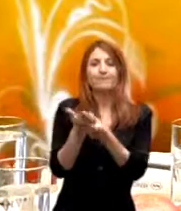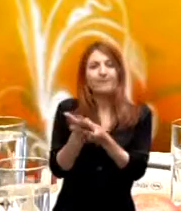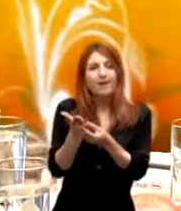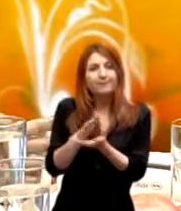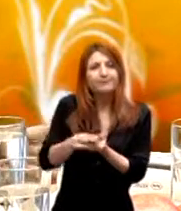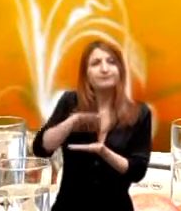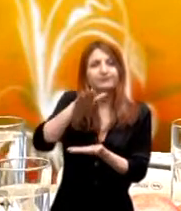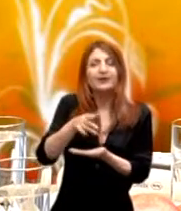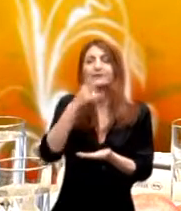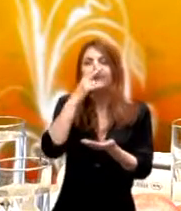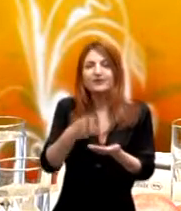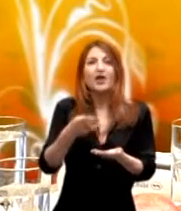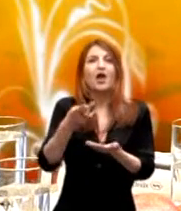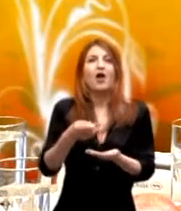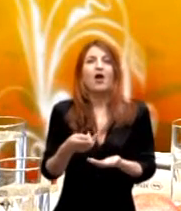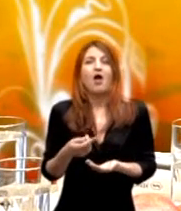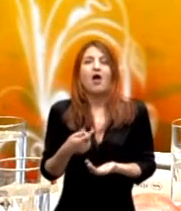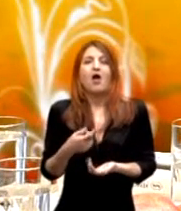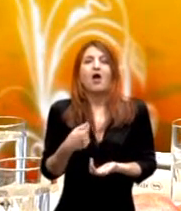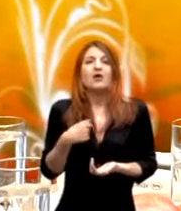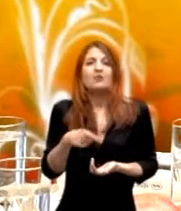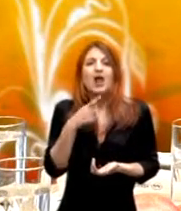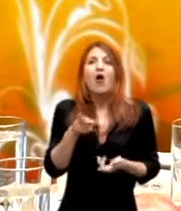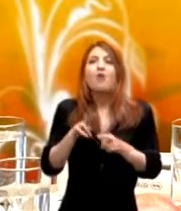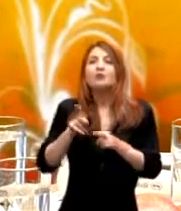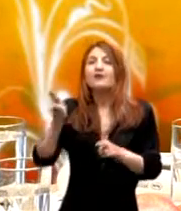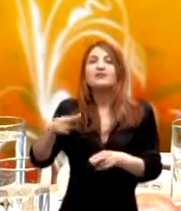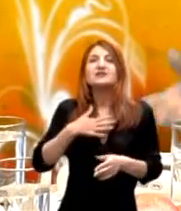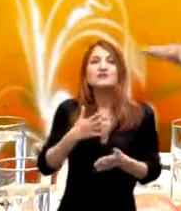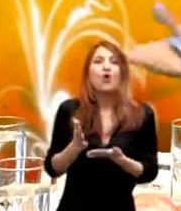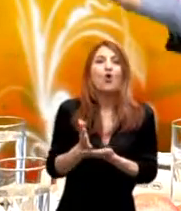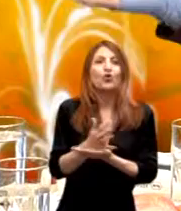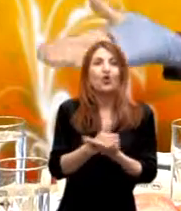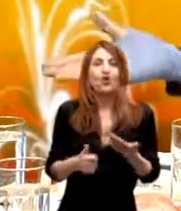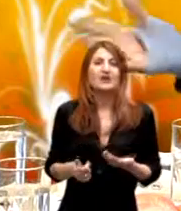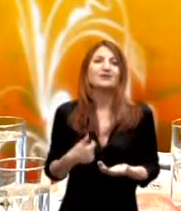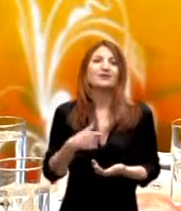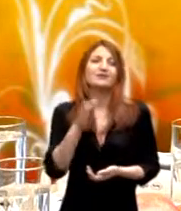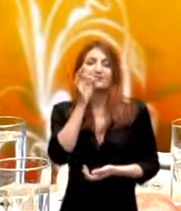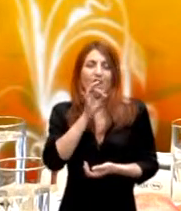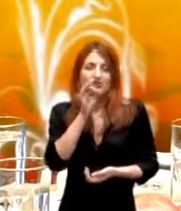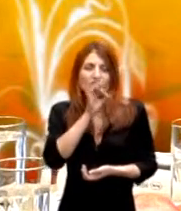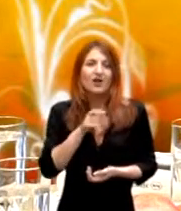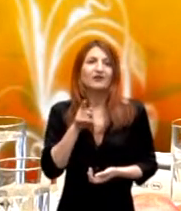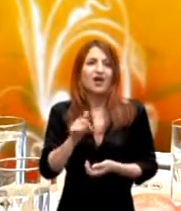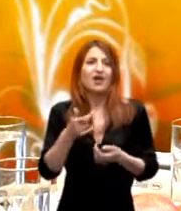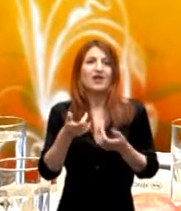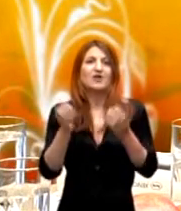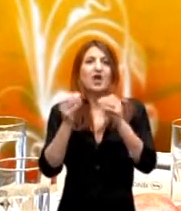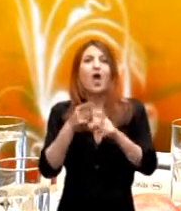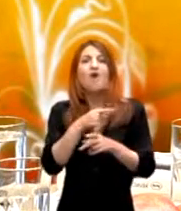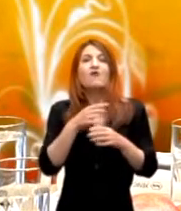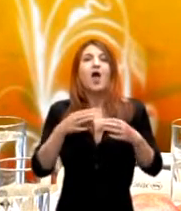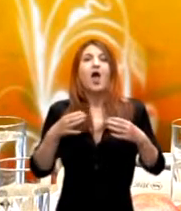Da. I onda ćete imati i tu, ja bih rekla, profitirat ćete, nažalost, takav je sustav, da će profesor Košić